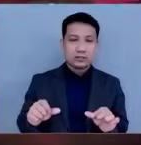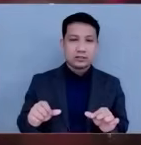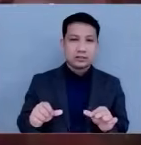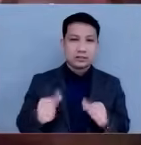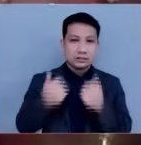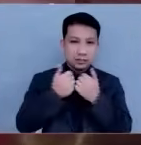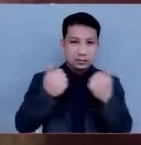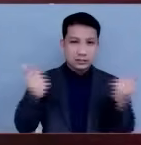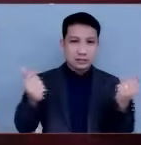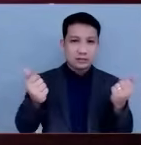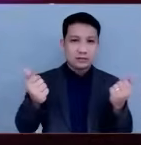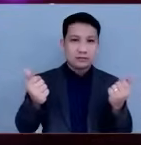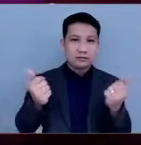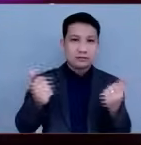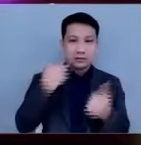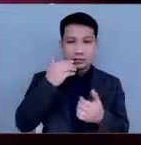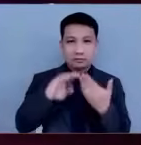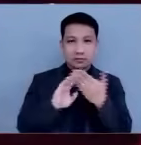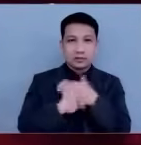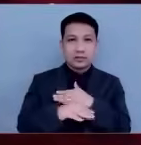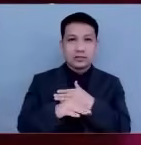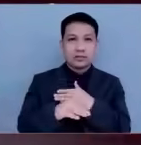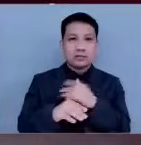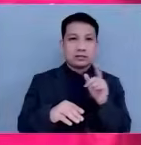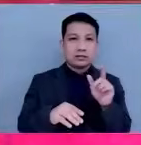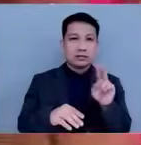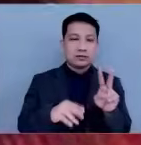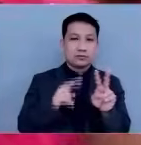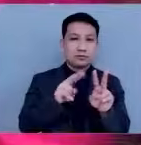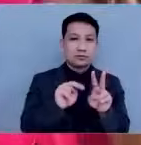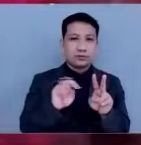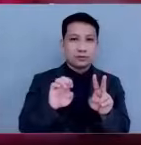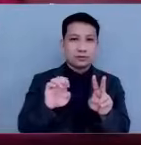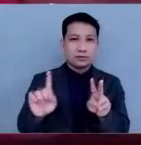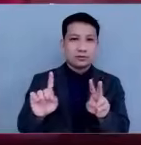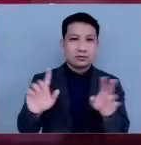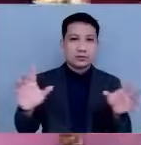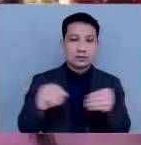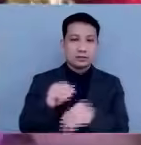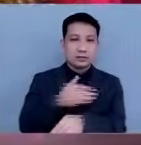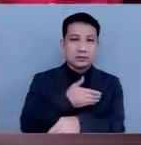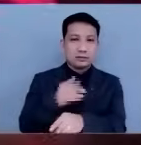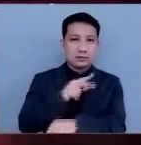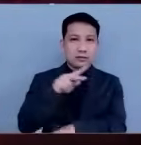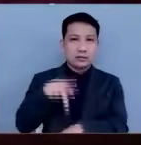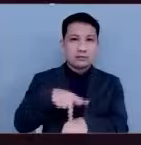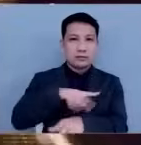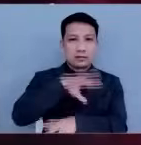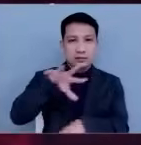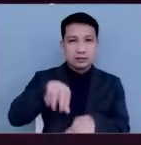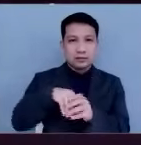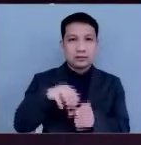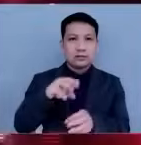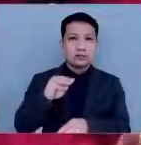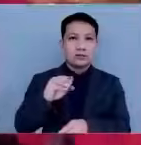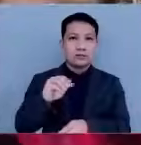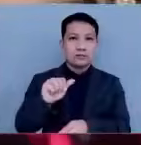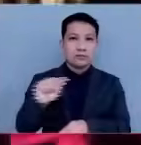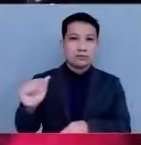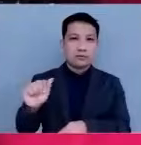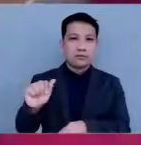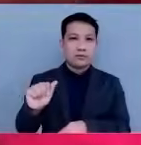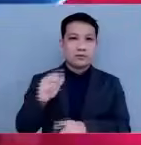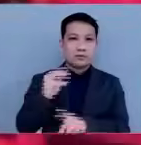anunsyo ang welcome back concert ng 21. Kabilang sa concert tour nilang Pilipinas na gaganapin sa Mall of Asia Arena sa November